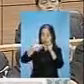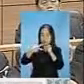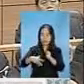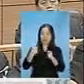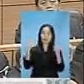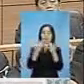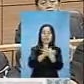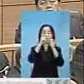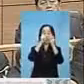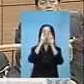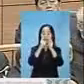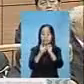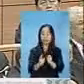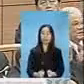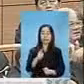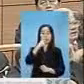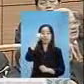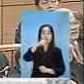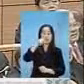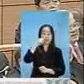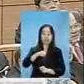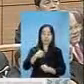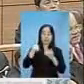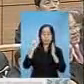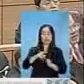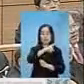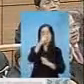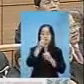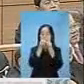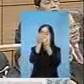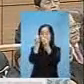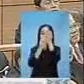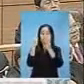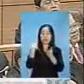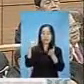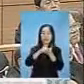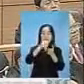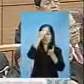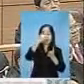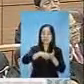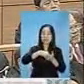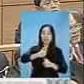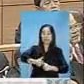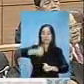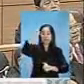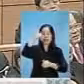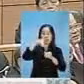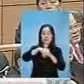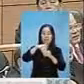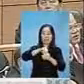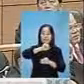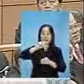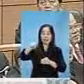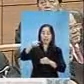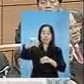เขตละคนเขตละคนเขาลือกันว่าแก้คราวนั้นก็เพื่อหวังว่าจะชนะเลือกตั้งกับพรรคเพื่อไทย